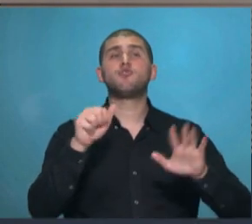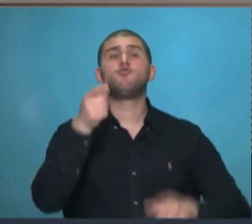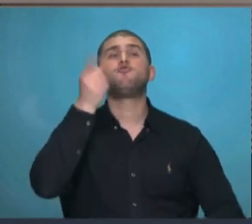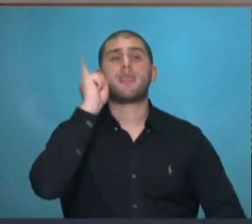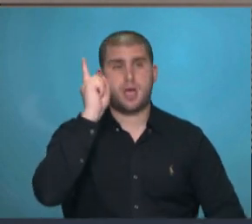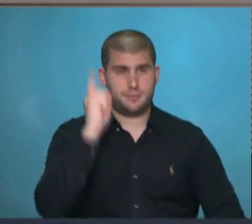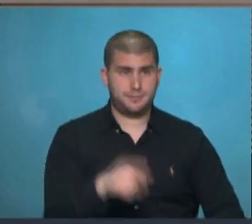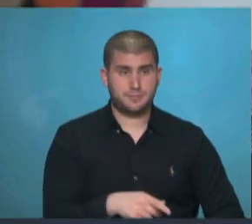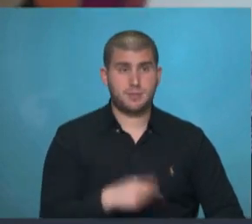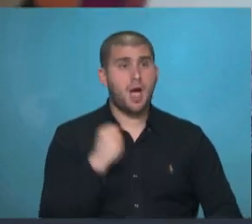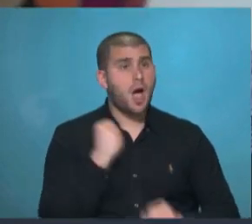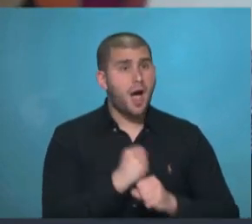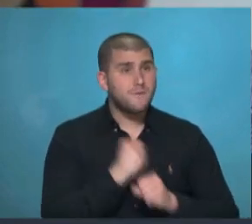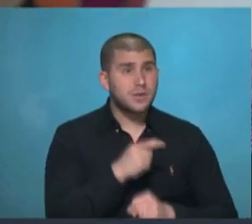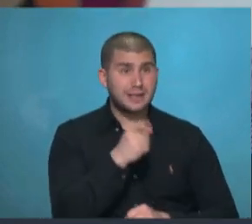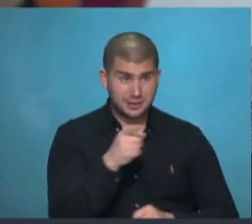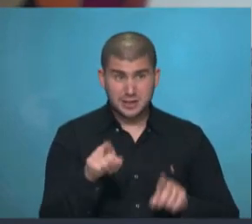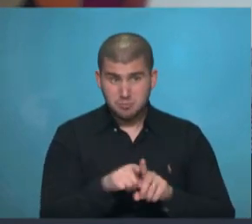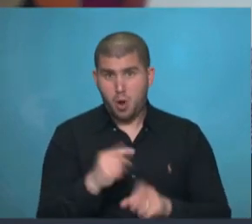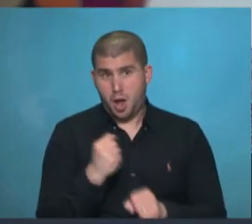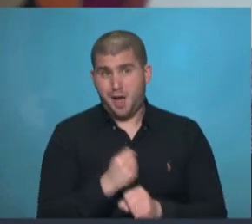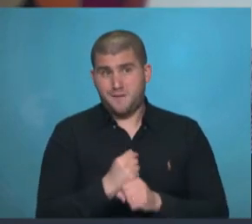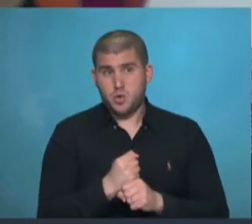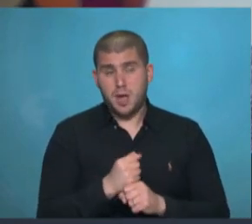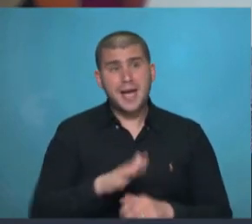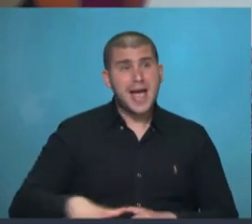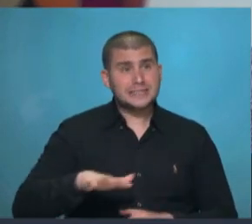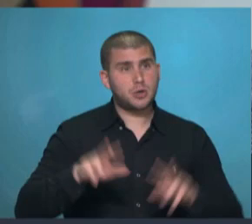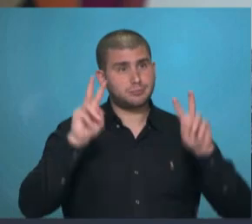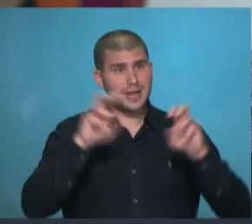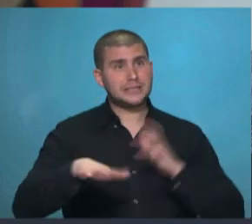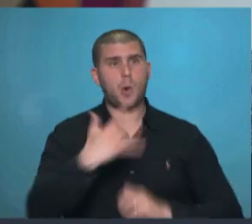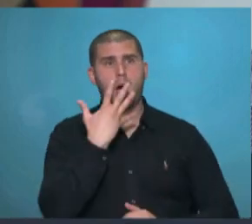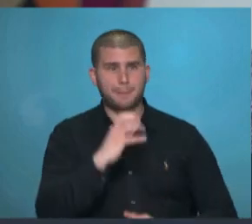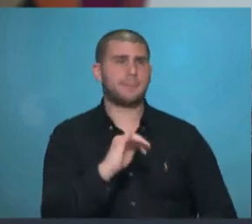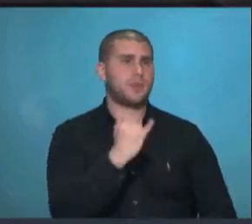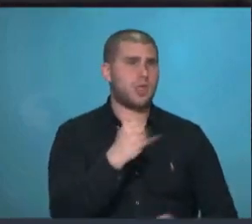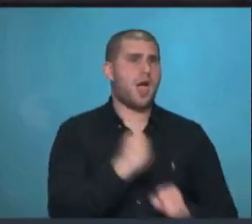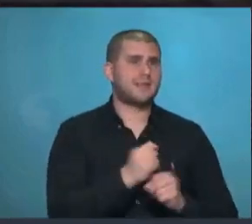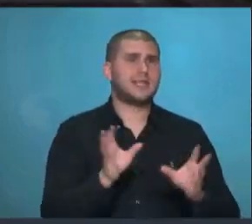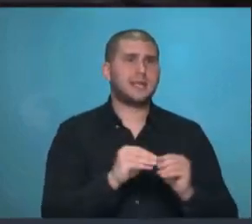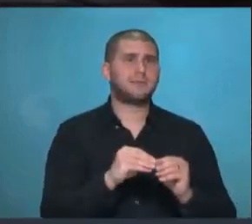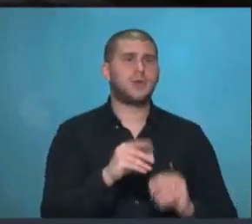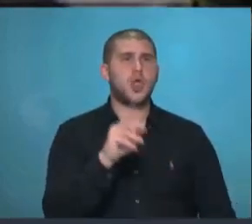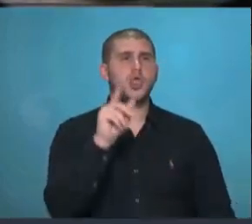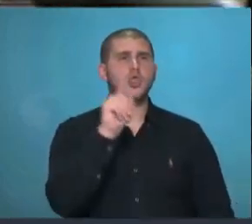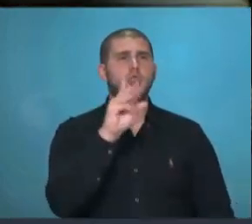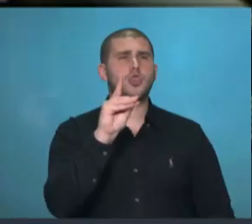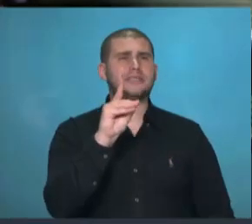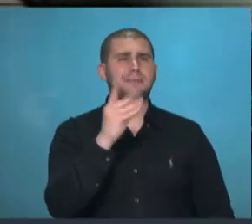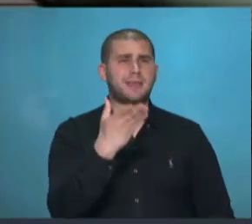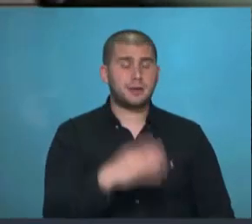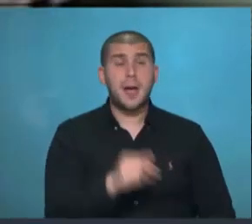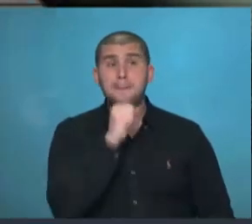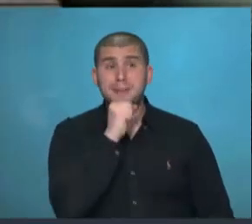שנים. העבודה היא נחשבה אז כעבודה באזור שהוא מוגדר, אזור חם. כן, שם עבדתי עם דוזימטר.